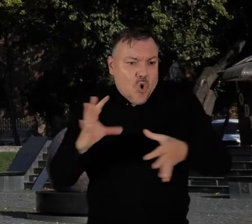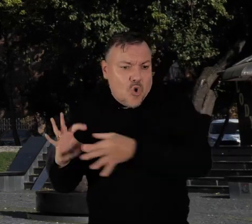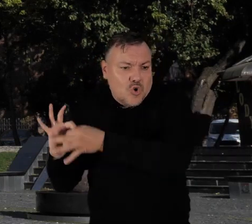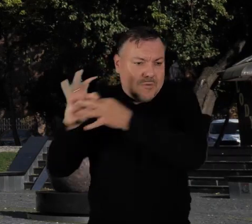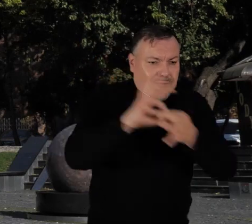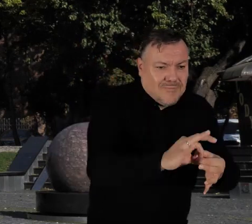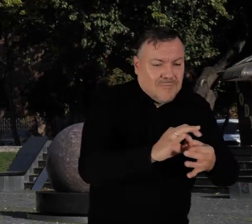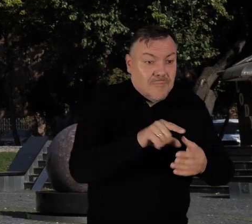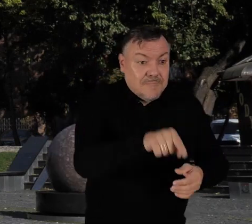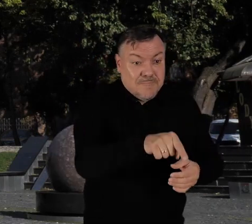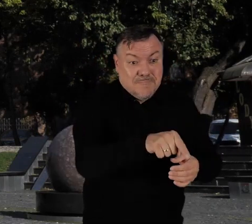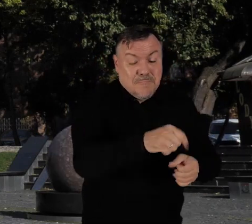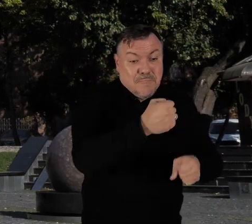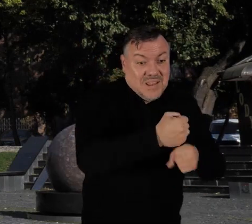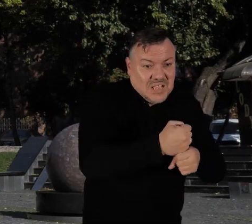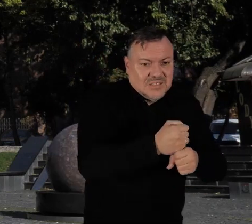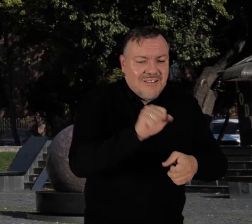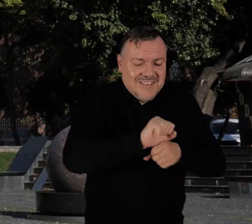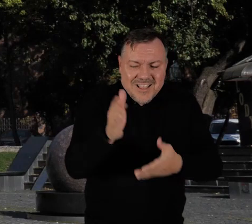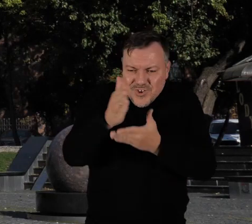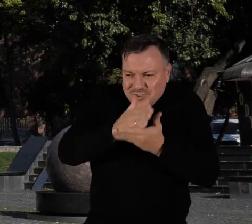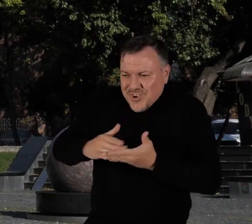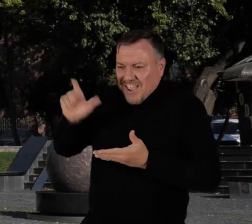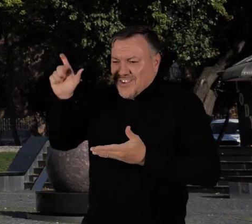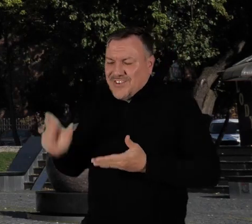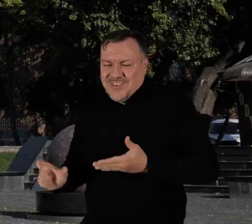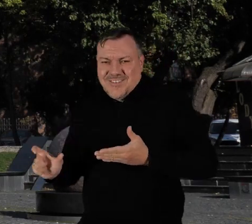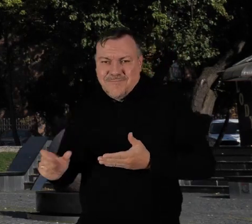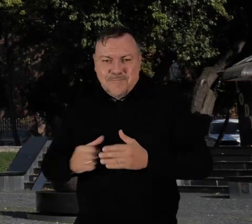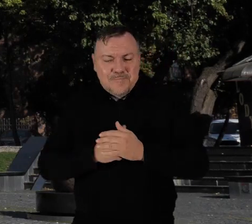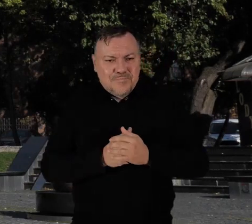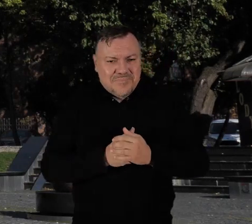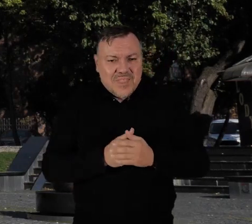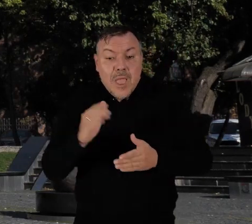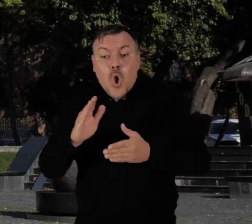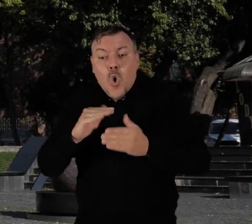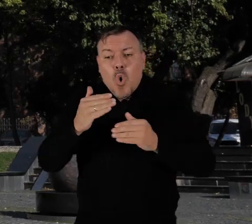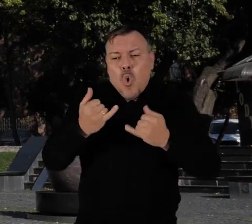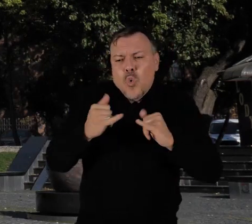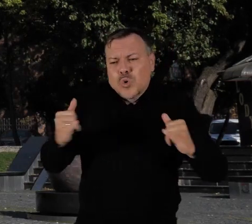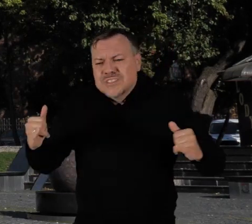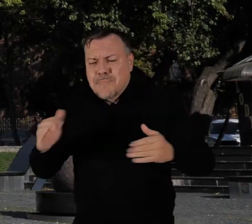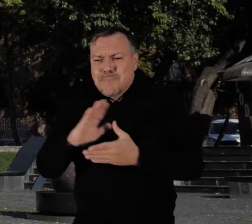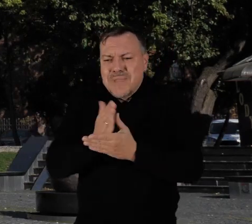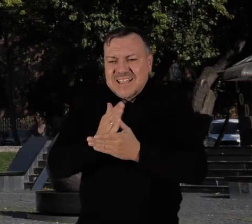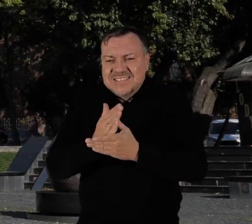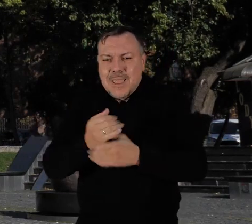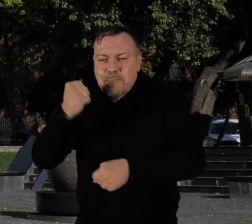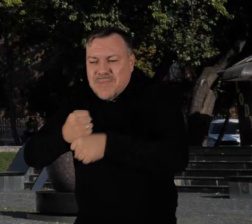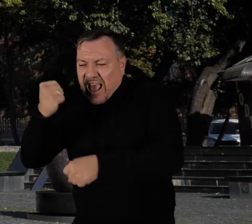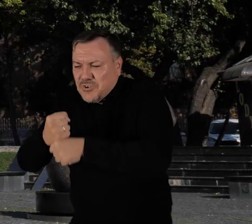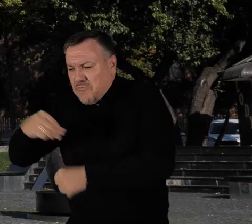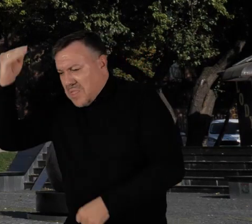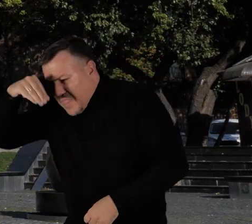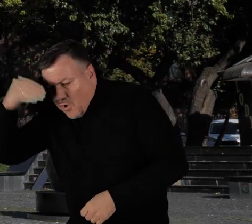robię. Przedmiot mojej pracy staje się częścią mnie samego. Myślę, że różnica między pracownikiem naukowym a